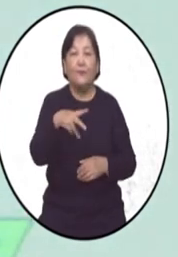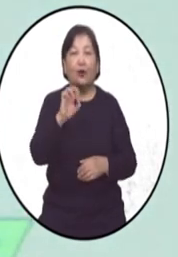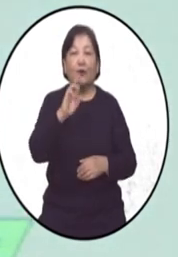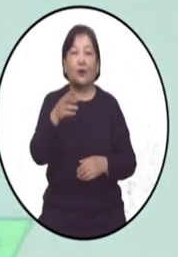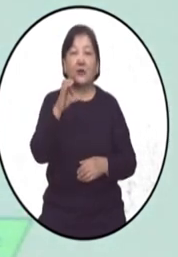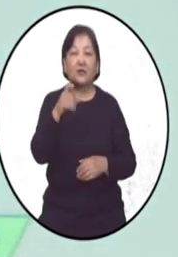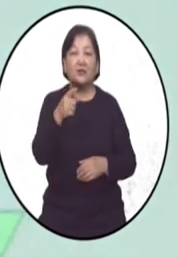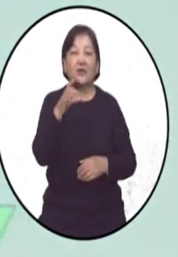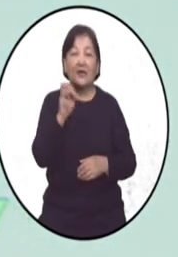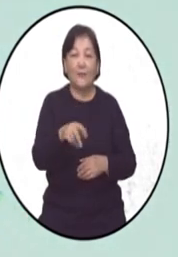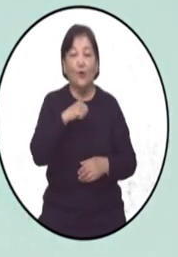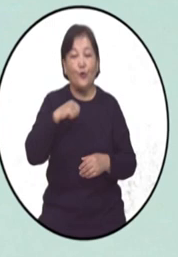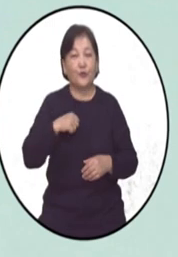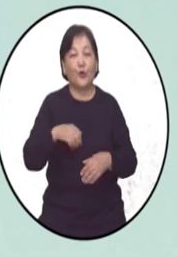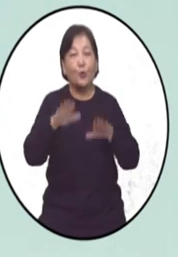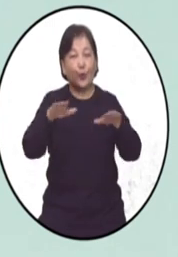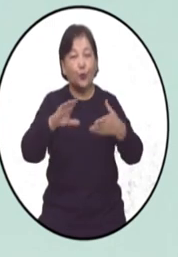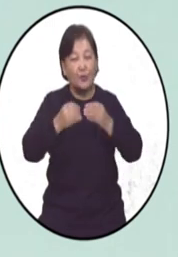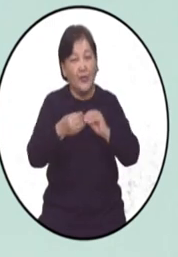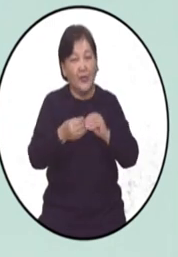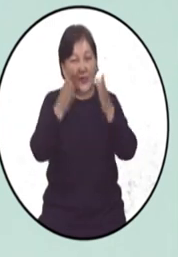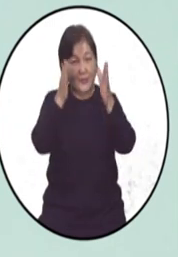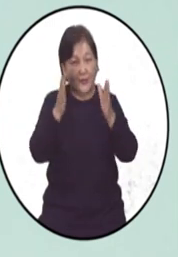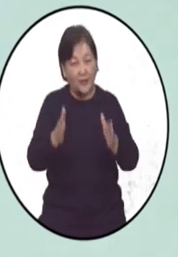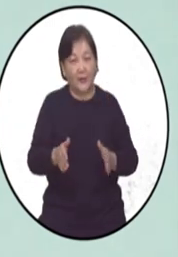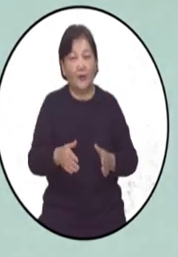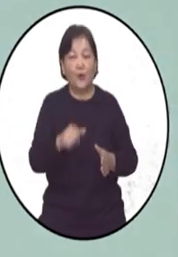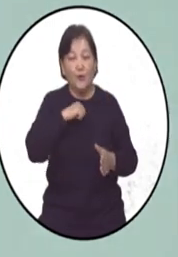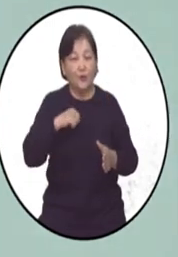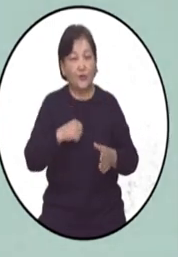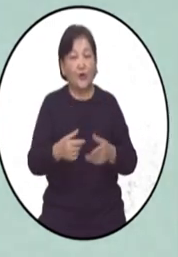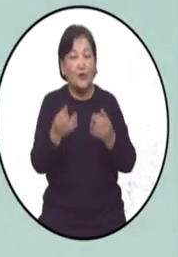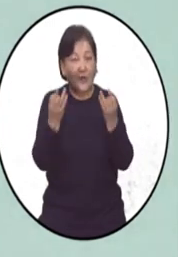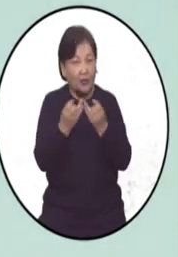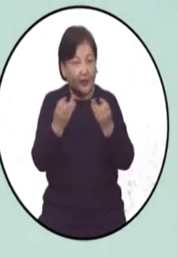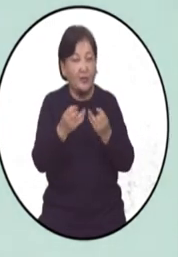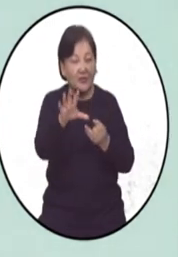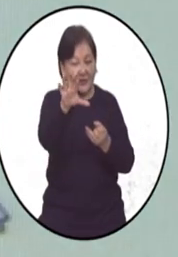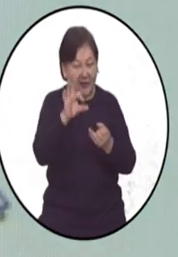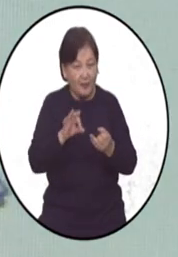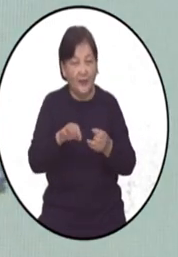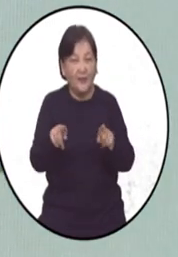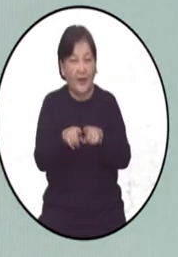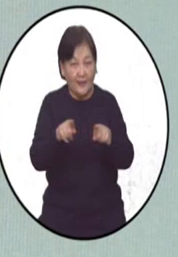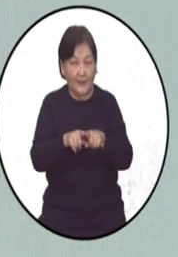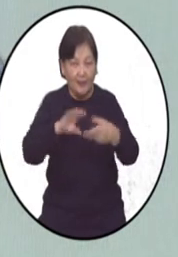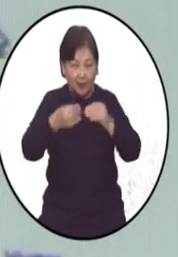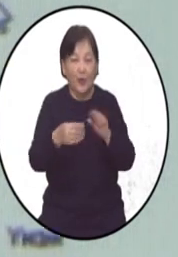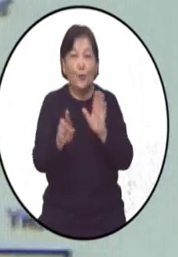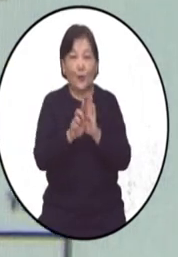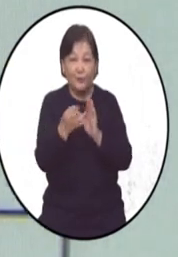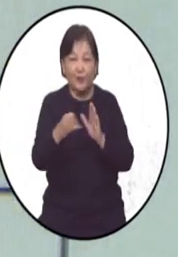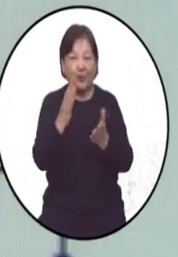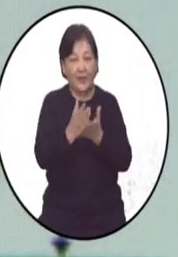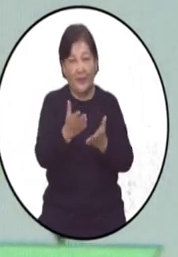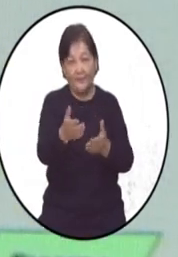Зурагч та бүхэн мань өөрсдөө бол follow grid програм чөлөөтгийн програм учраас чөлөөтэй татаад компьютер дээрээ суулгаад энэгээрээ зураад ажиллаж